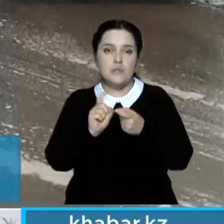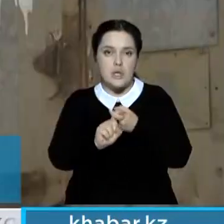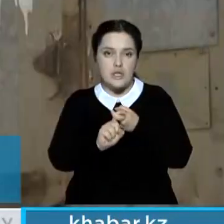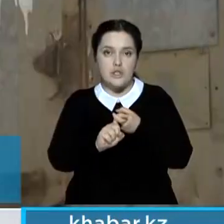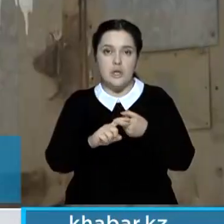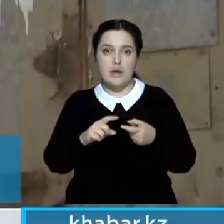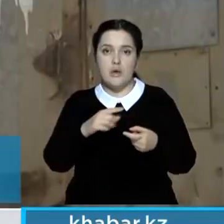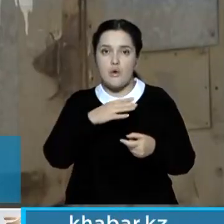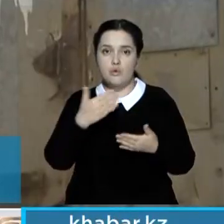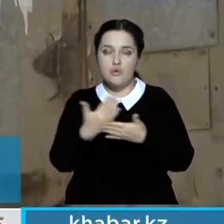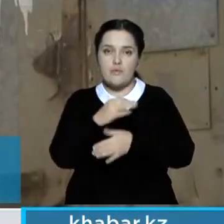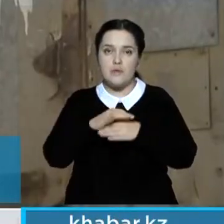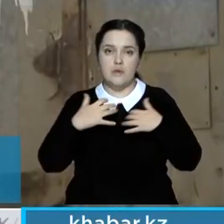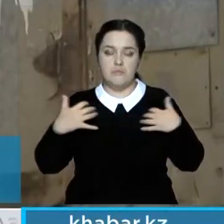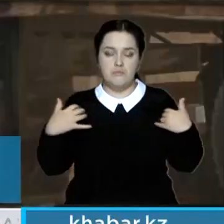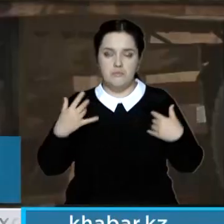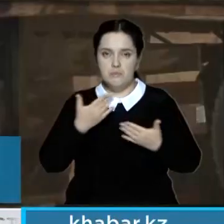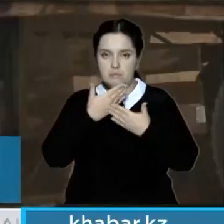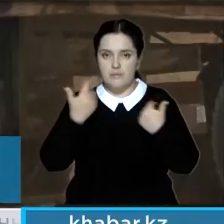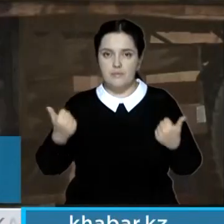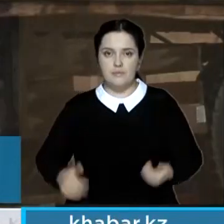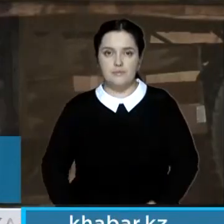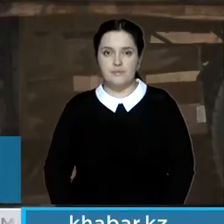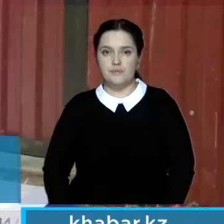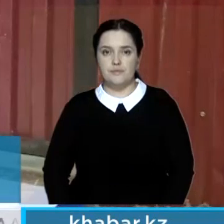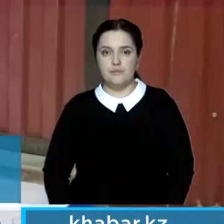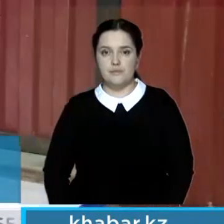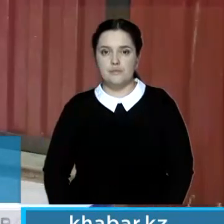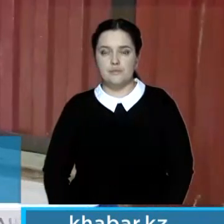инфекции. Новых заболевших животных не выявлено.